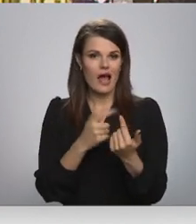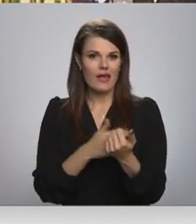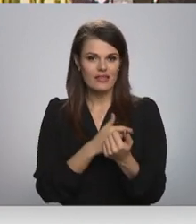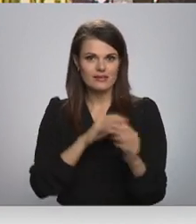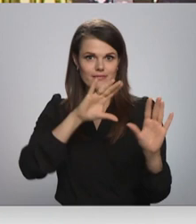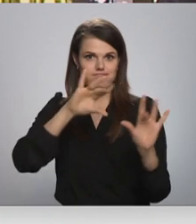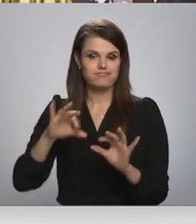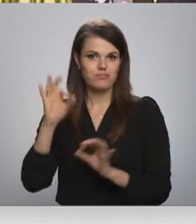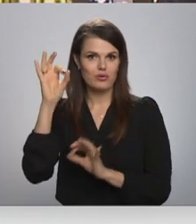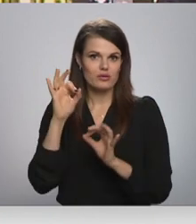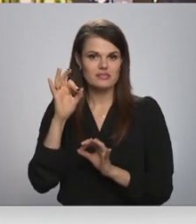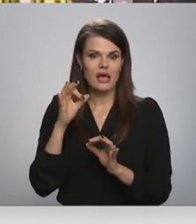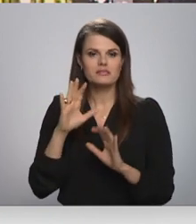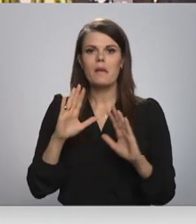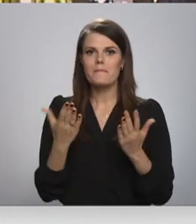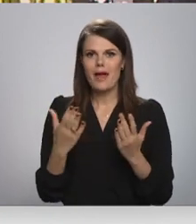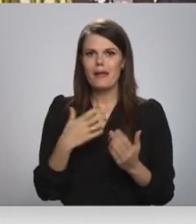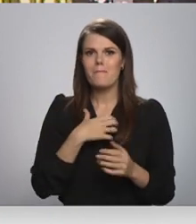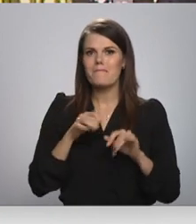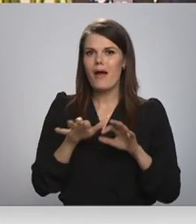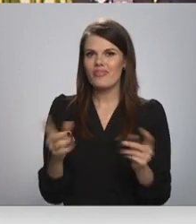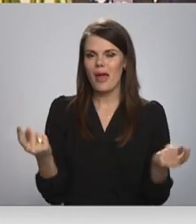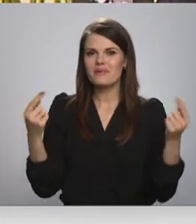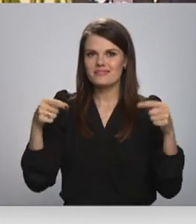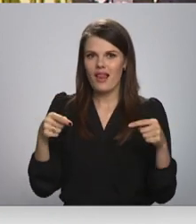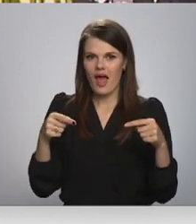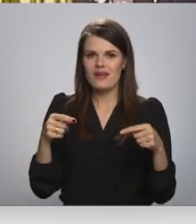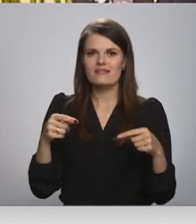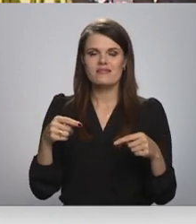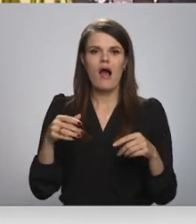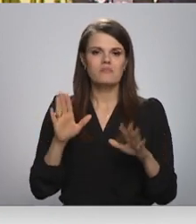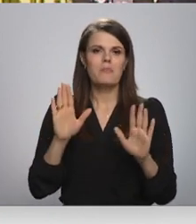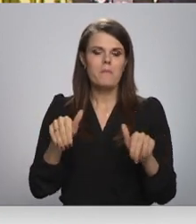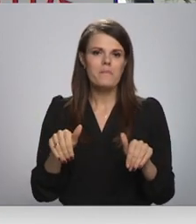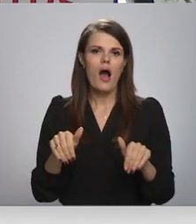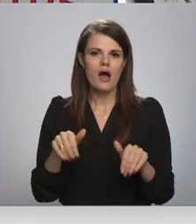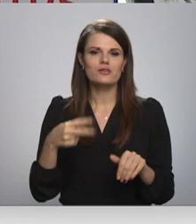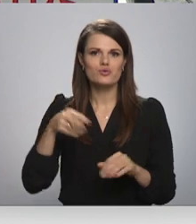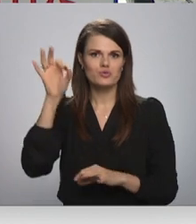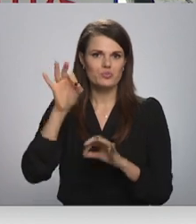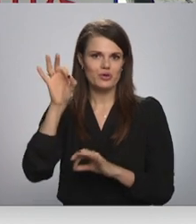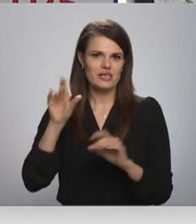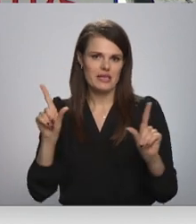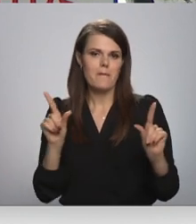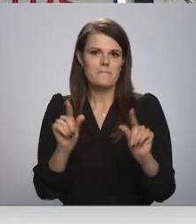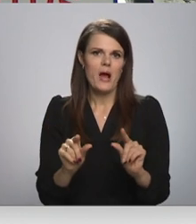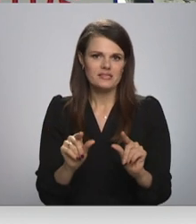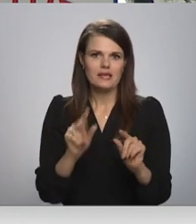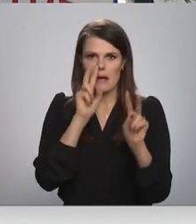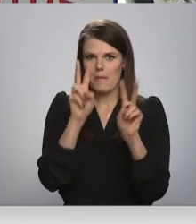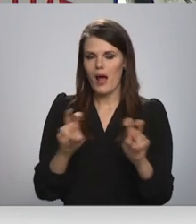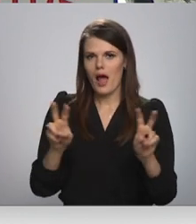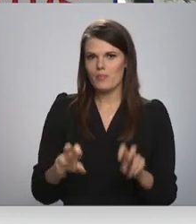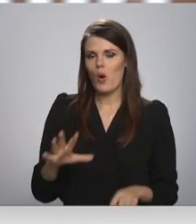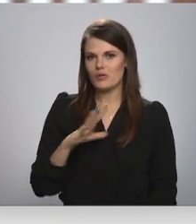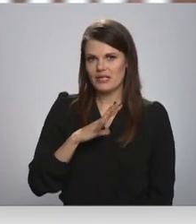gadījumi mazinās, pandēmijas laikā par piekdaļu mazinājies arī veikto HIV testu skaits. Latvijas infektoloģijas centra infektoloģijas